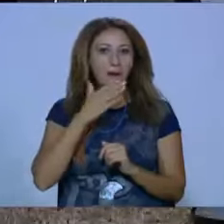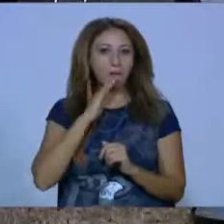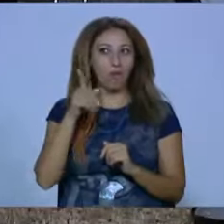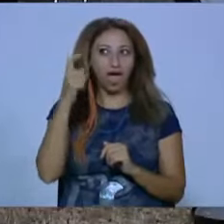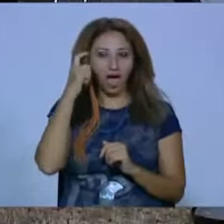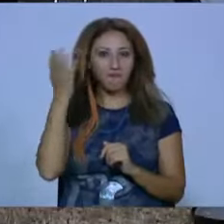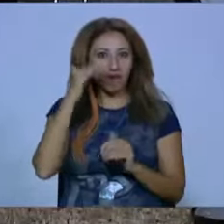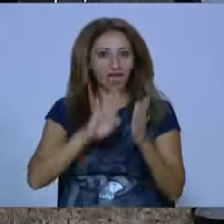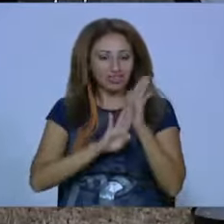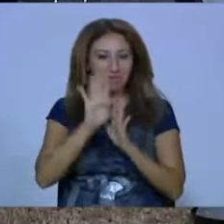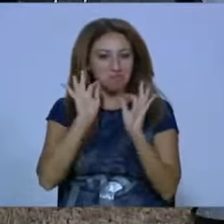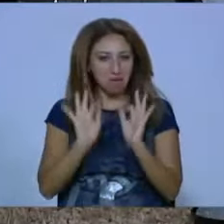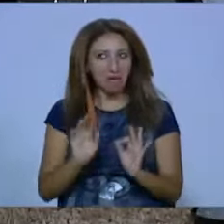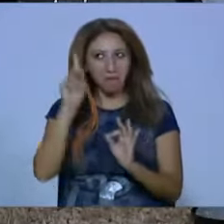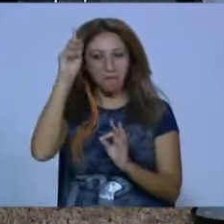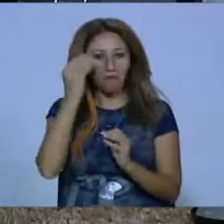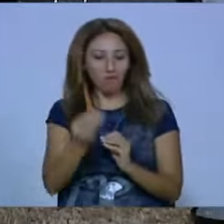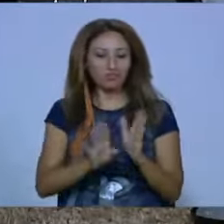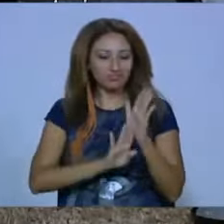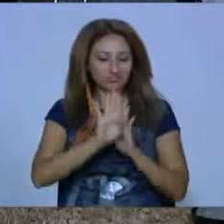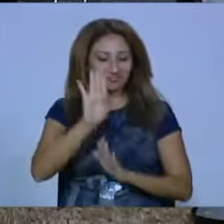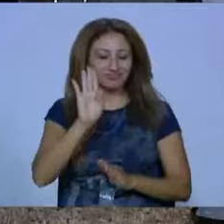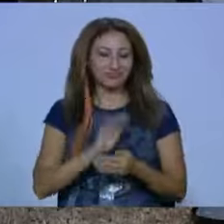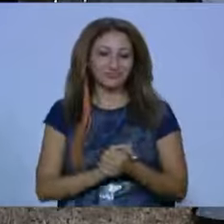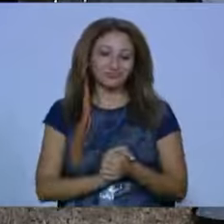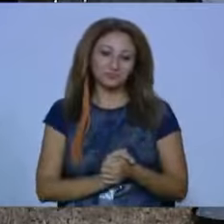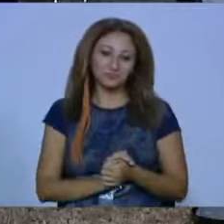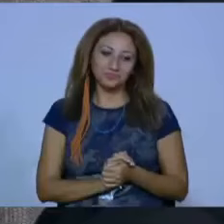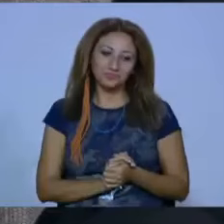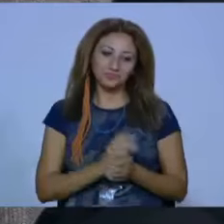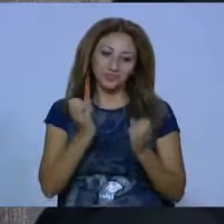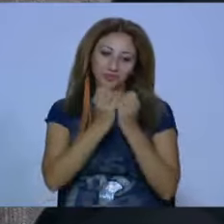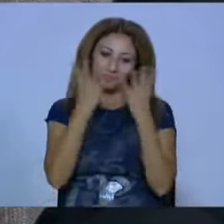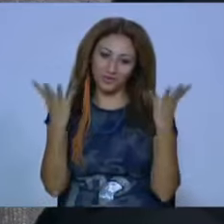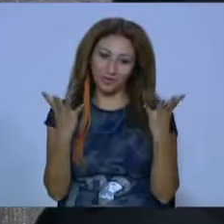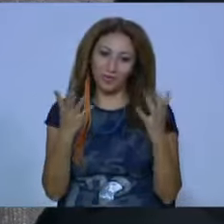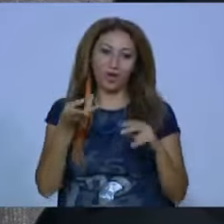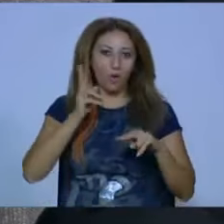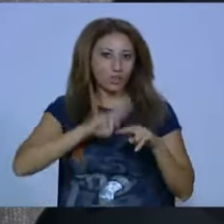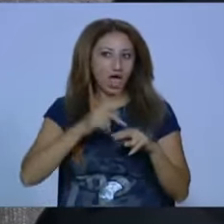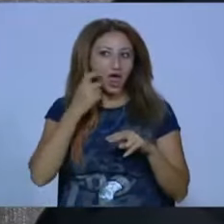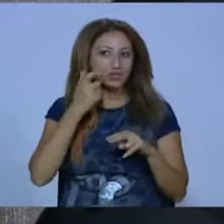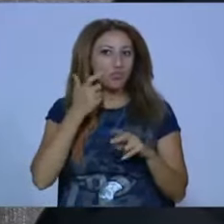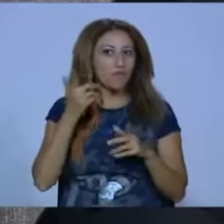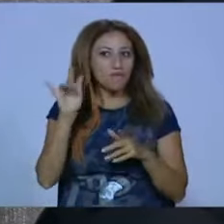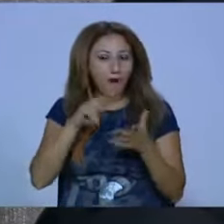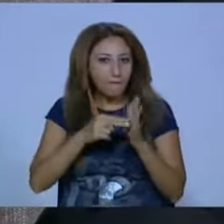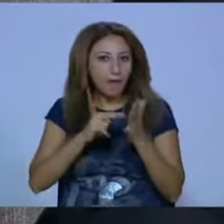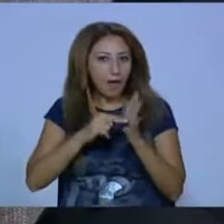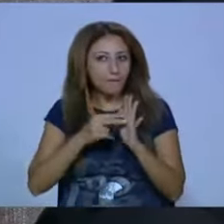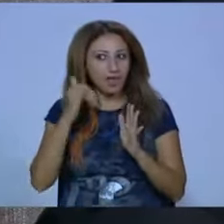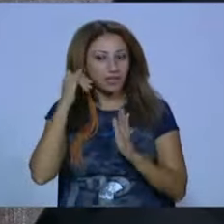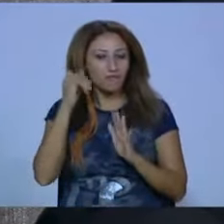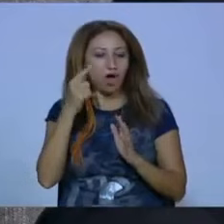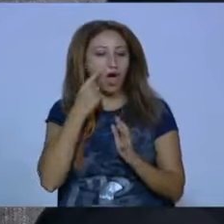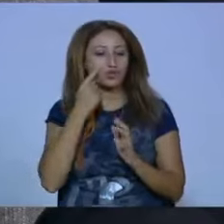بي الحمد لله وأكرمكم فيها الحمد ربنا لله ربنا يبارك لك يا رب نورتوني وإن شاء الله هنتابع أخبارها ونتمنى أن احنا نشوفها من كبار المنشدات